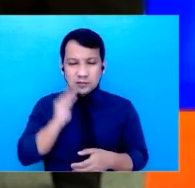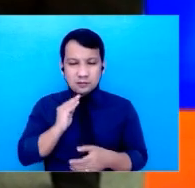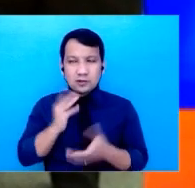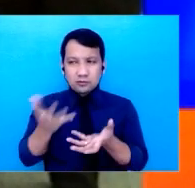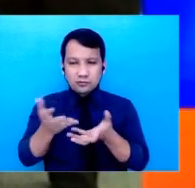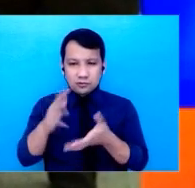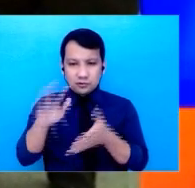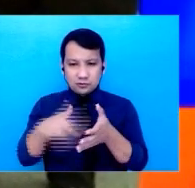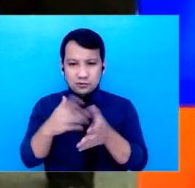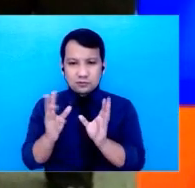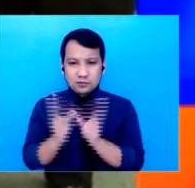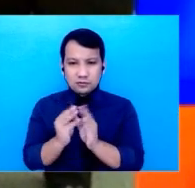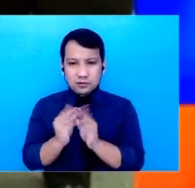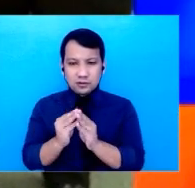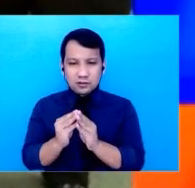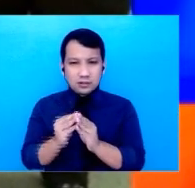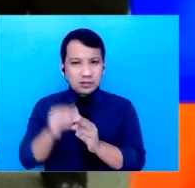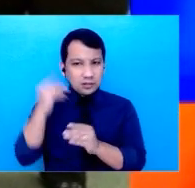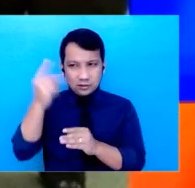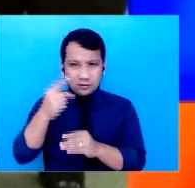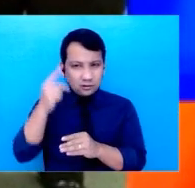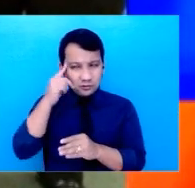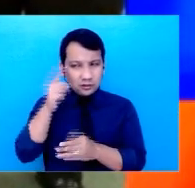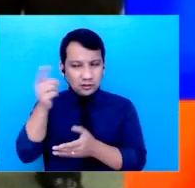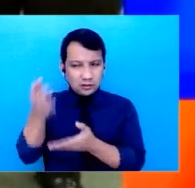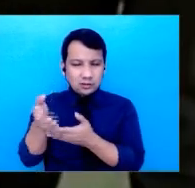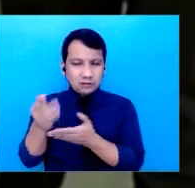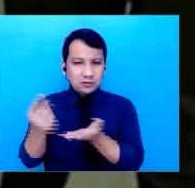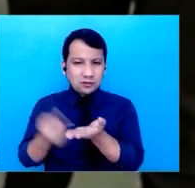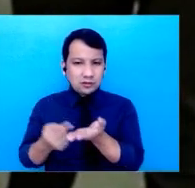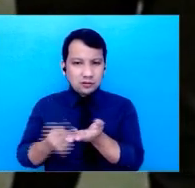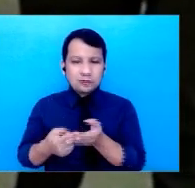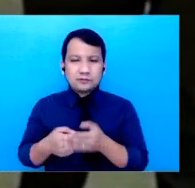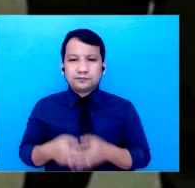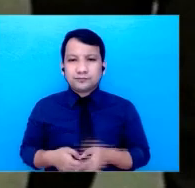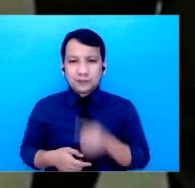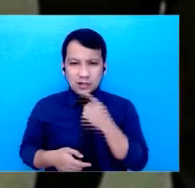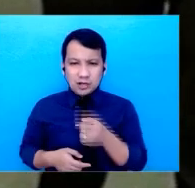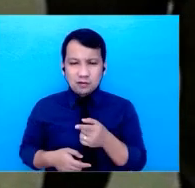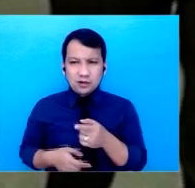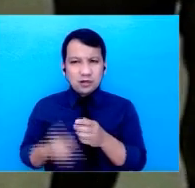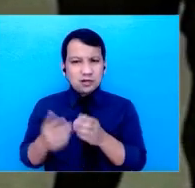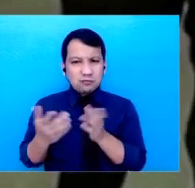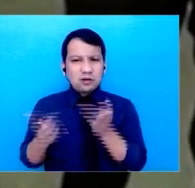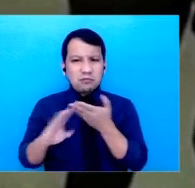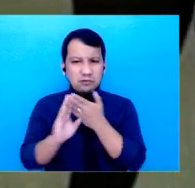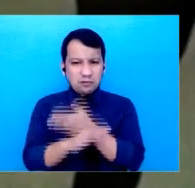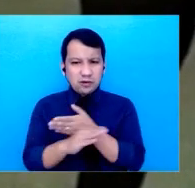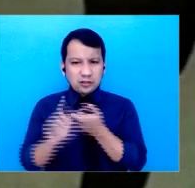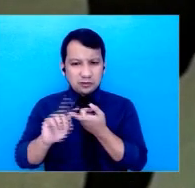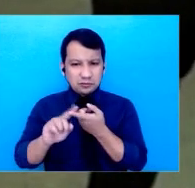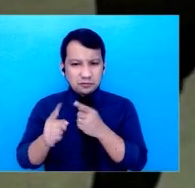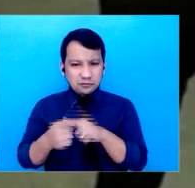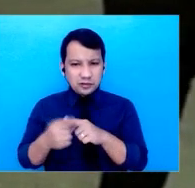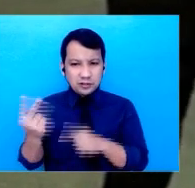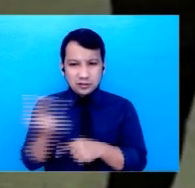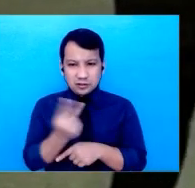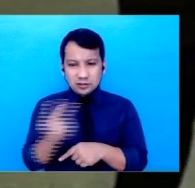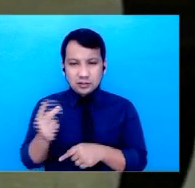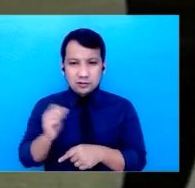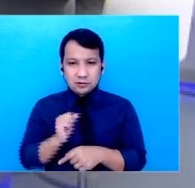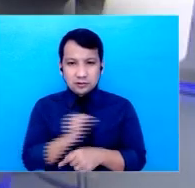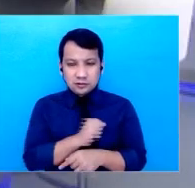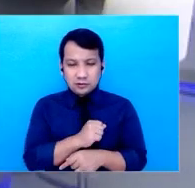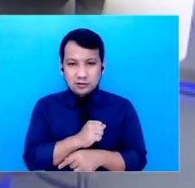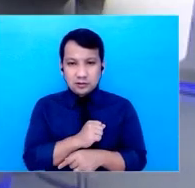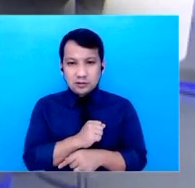pulong at hindi politika ang pinag-usapan ng dalawang panig. Renewal of friendship lang daw ito sa pagitan ng senador at ng